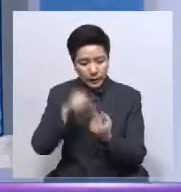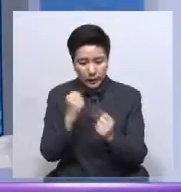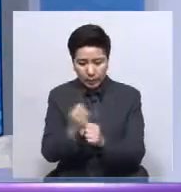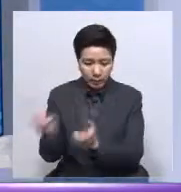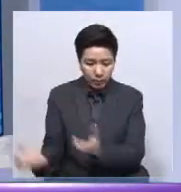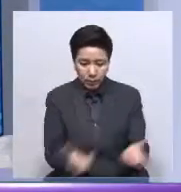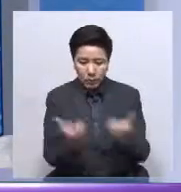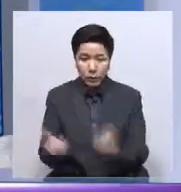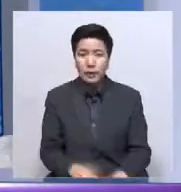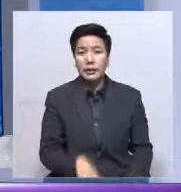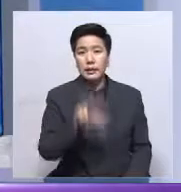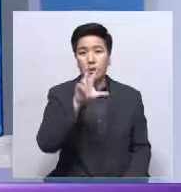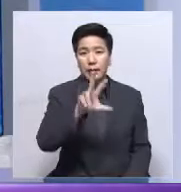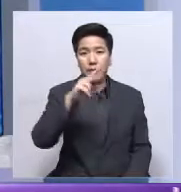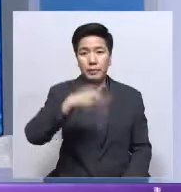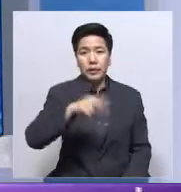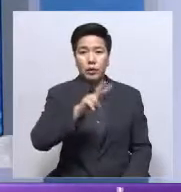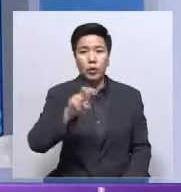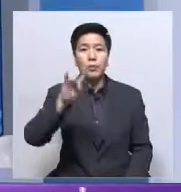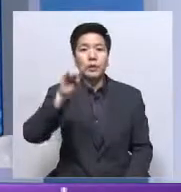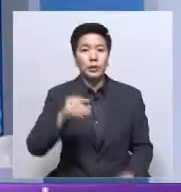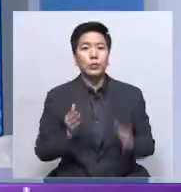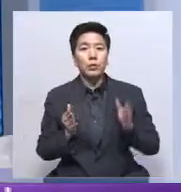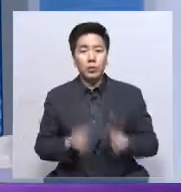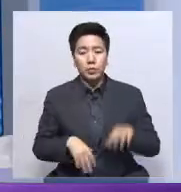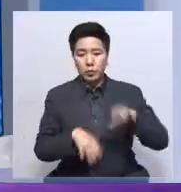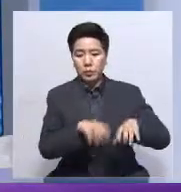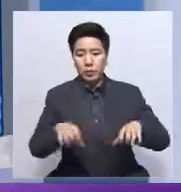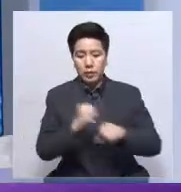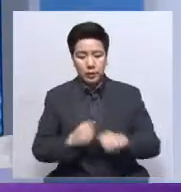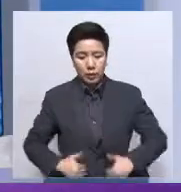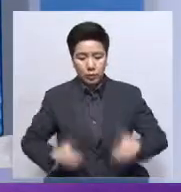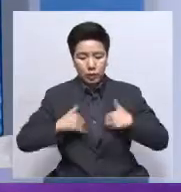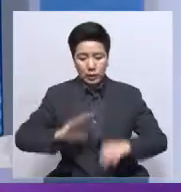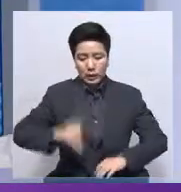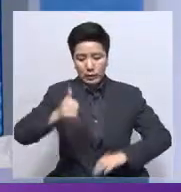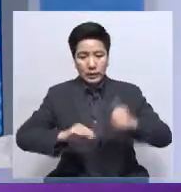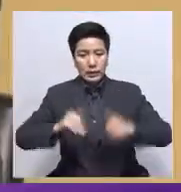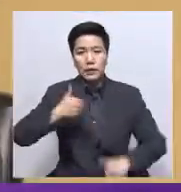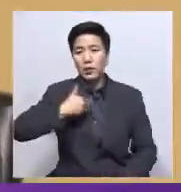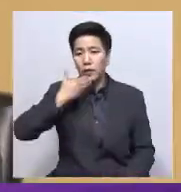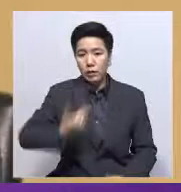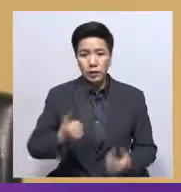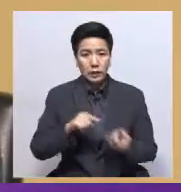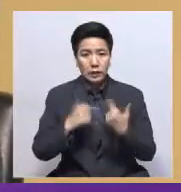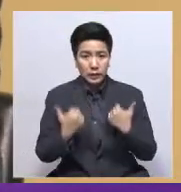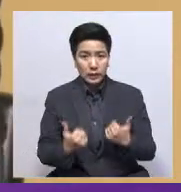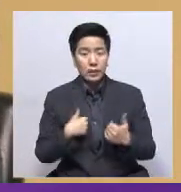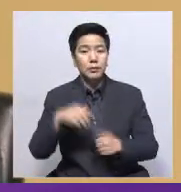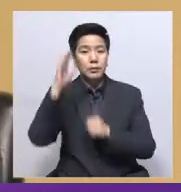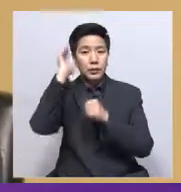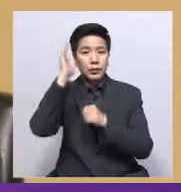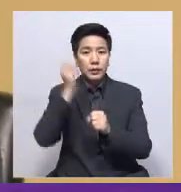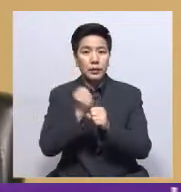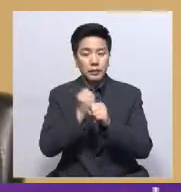ต 3,280 รายภายในปีนี้เพื่อสร้างคุณภาพชีวิตที่ดีอย่างยั่งยืนครับพลโทสรรเสริญแก้วกำเนิดโฆ